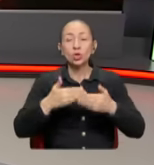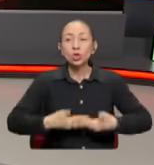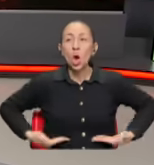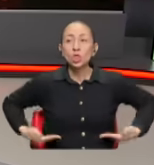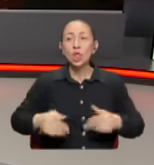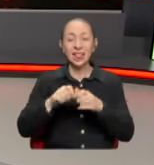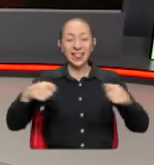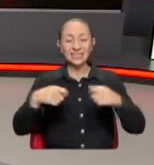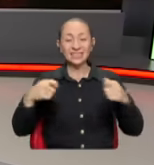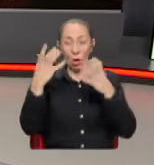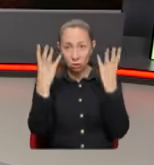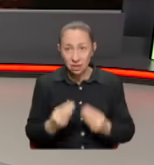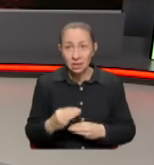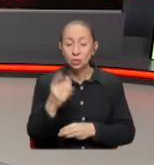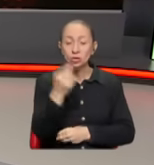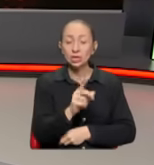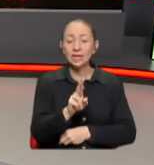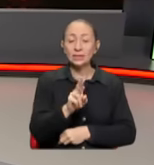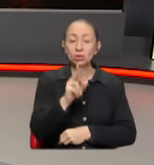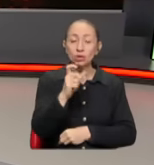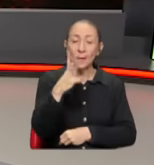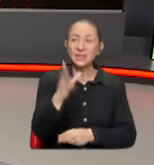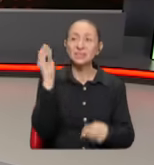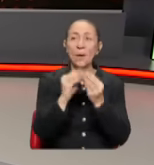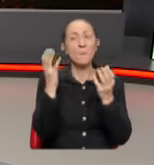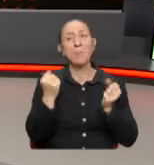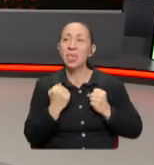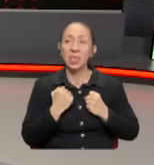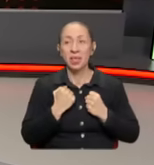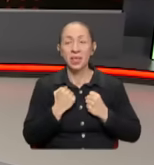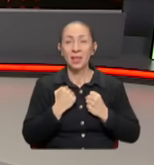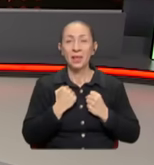lastiği olsaydık %85-95 zam almıştık.